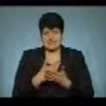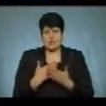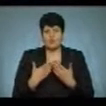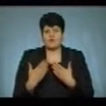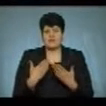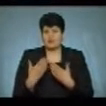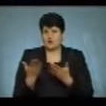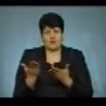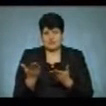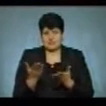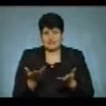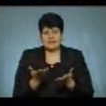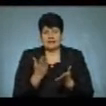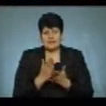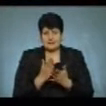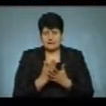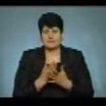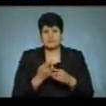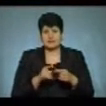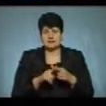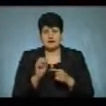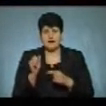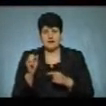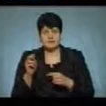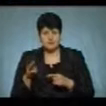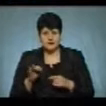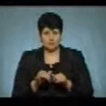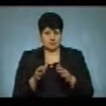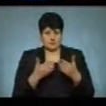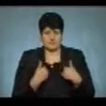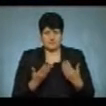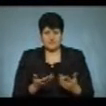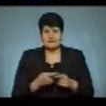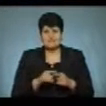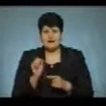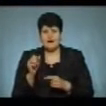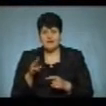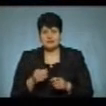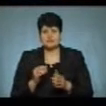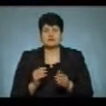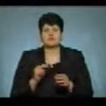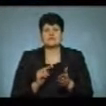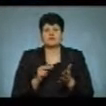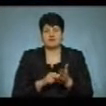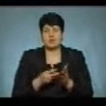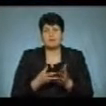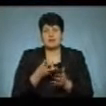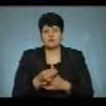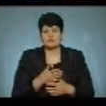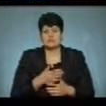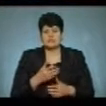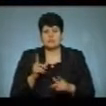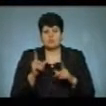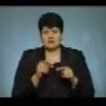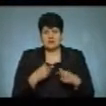відносинах, на яких безпосередньо дія цих регуляторних актів поширюється. Саме ці акти встановили плату за проїзд. Саме цю плату я справляю і